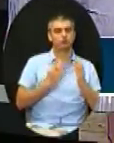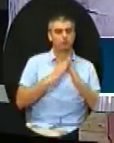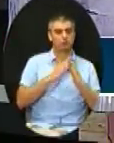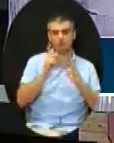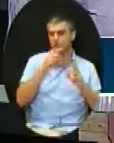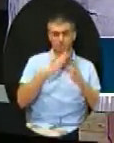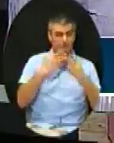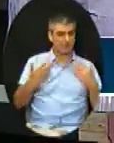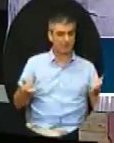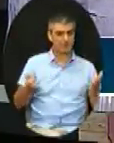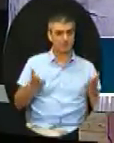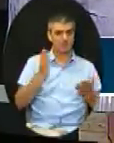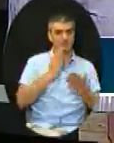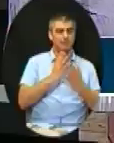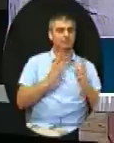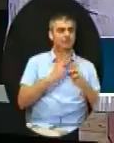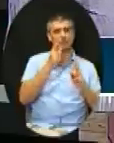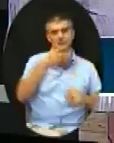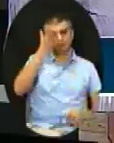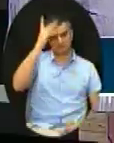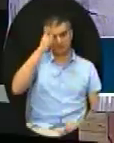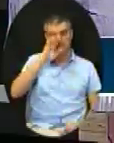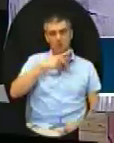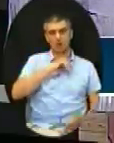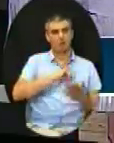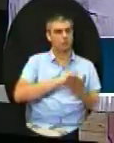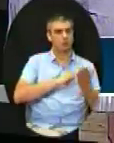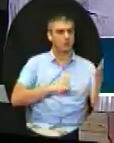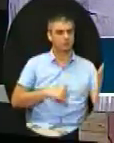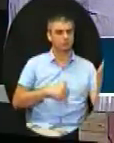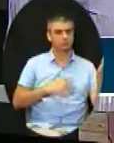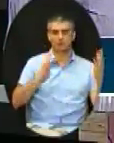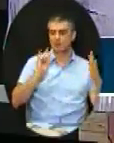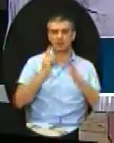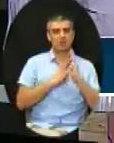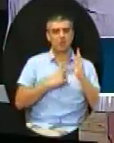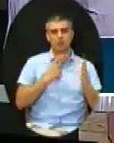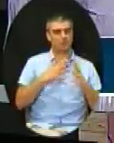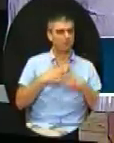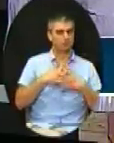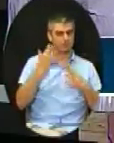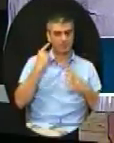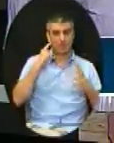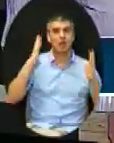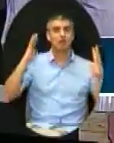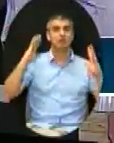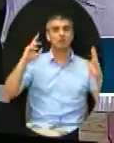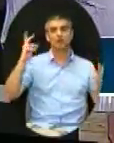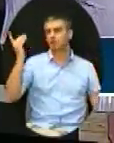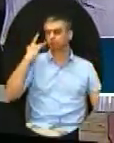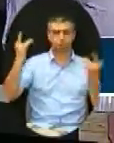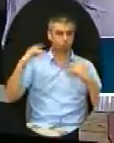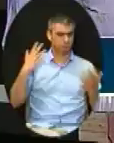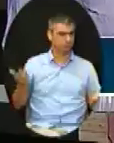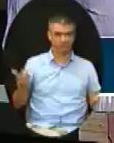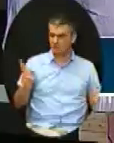באמת חסרי כל, באמצע פריז, בריסל או מנהטן, כן. וכנגד החוק בארצות הברית, הרי היה כמה פה שערוריה והיו נופלים עלינו בכל